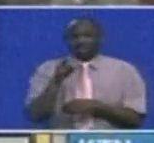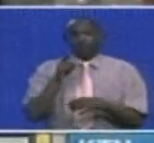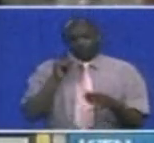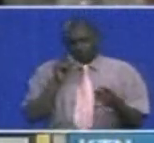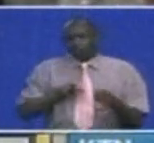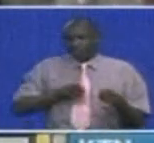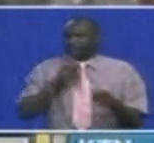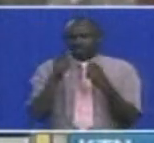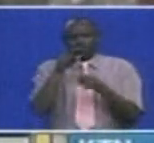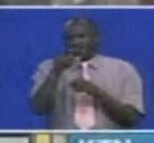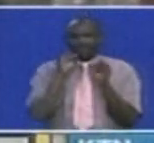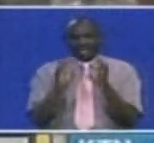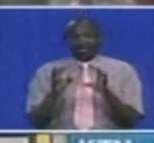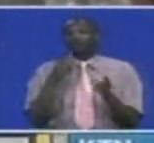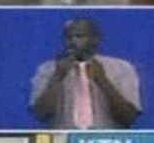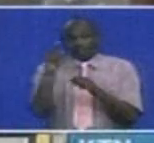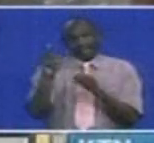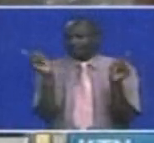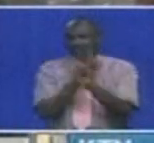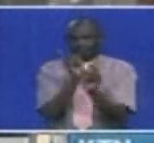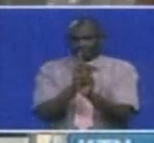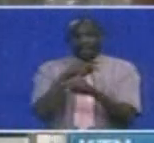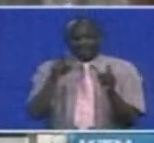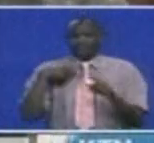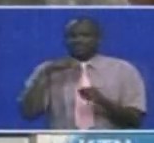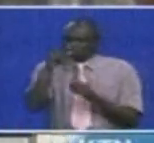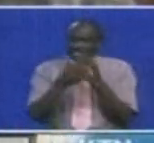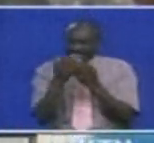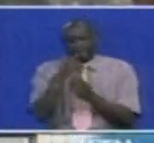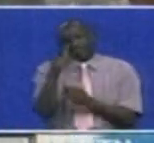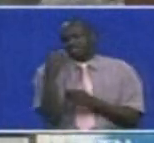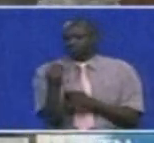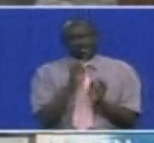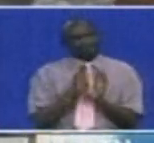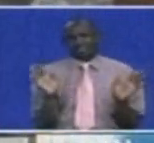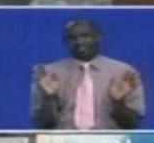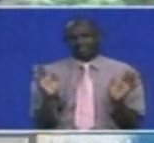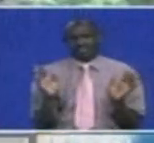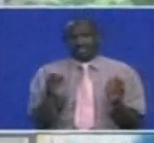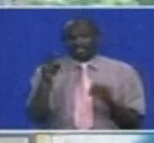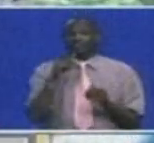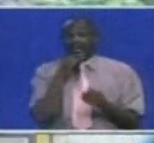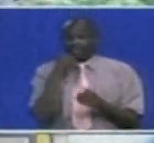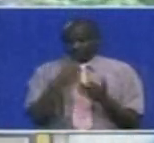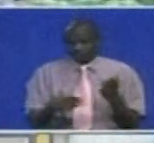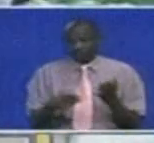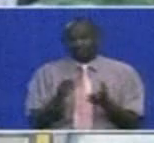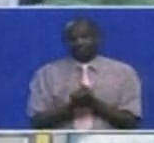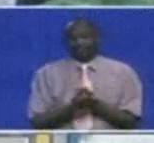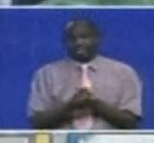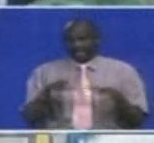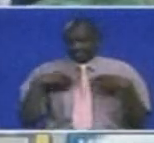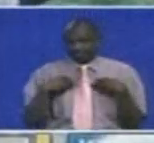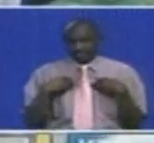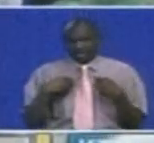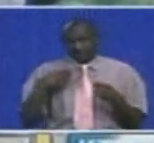chochote. Nikamwambia ni sawa hata sitaki ongee naye lakini naomba uangalie hao tu uangalie watoto. Huyu baba akanisikia. Kwa sababu